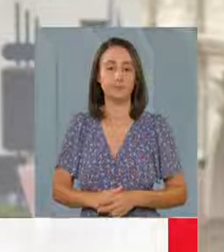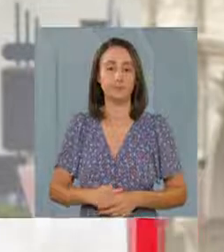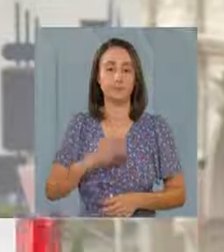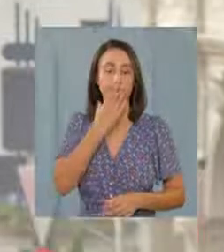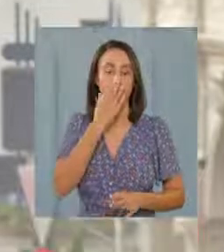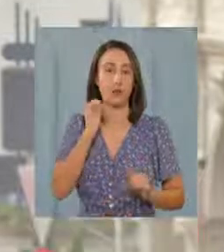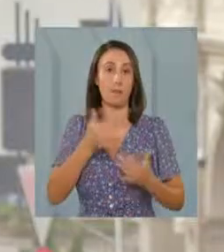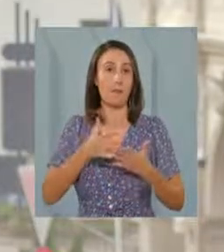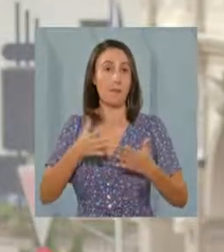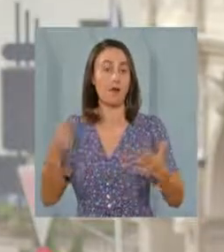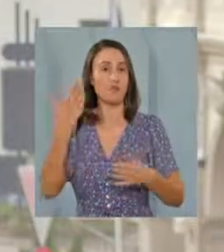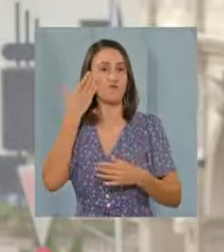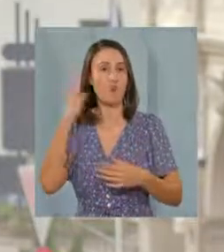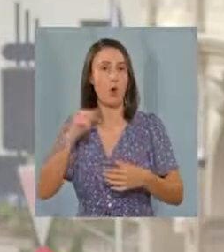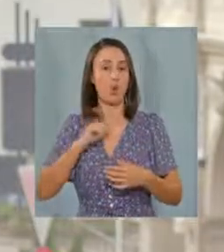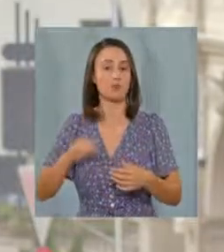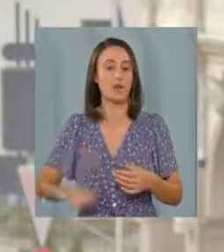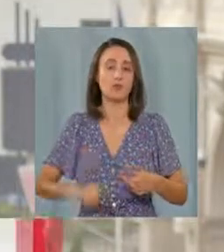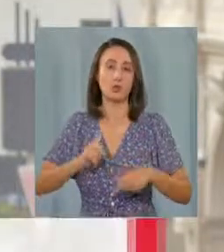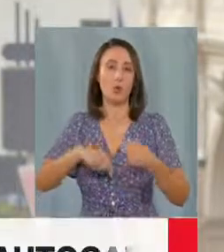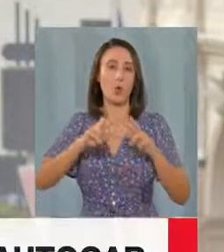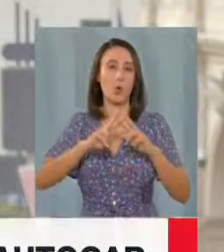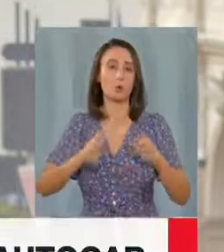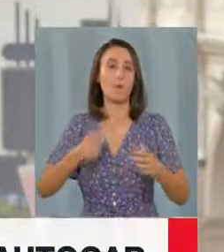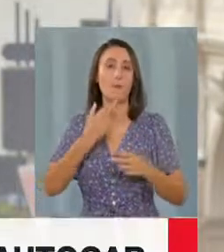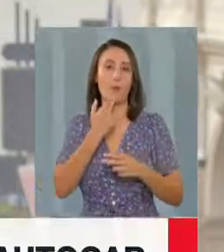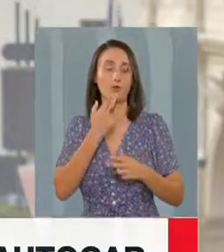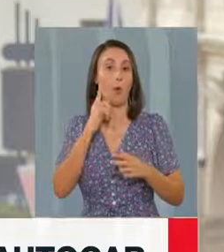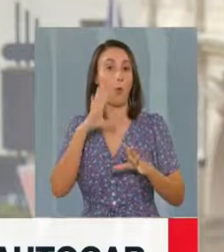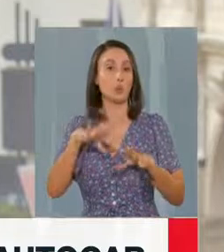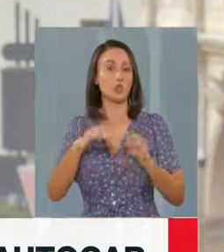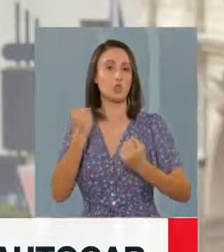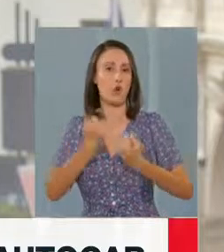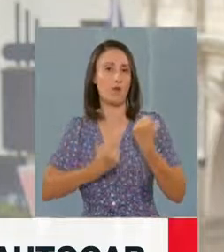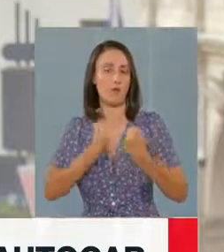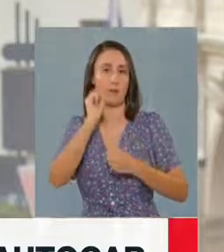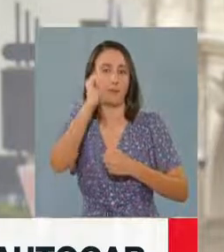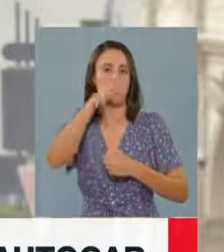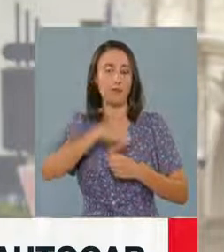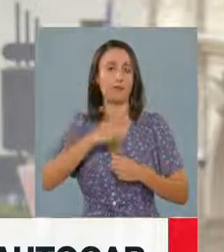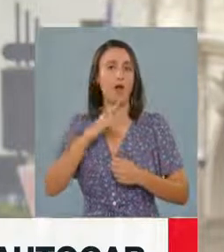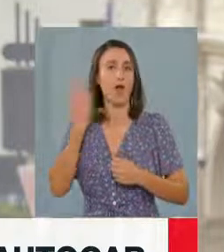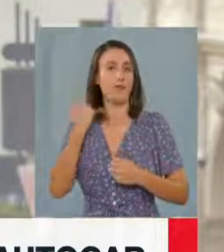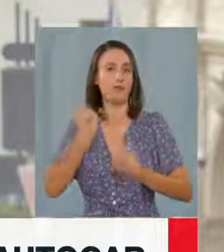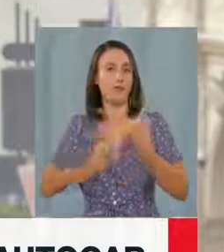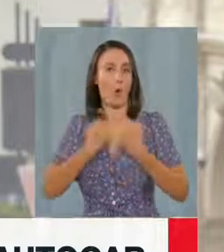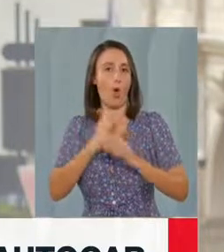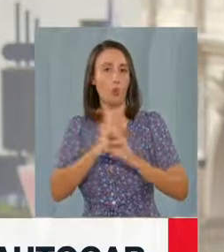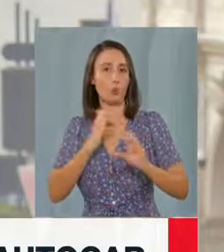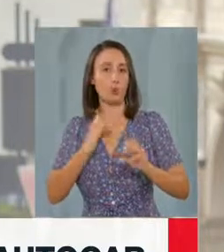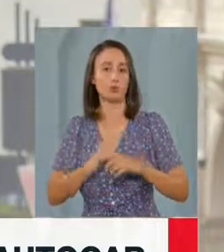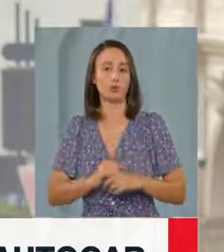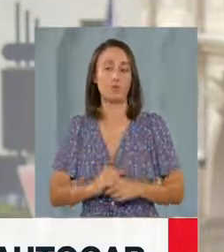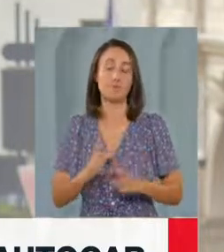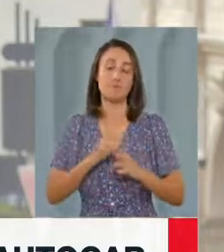Tragedie de proporții evitată în Constanța. În urma unui control, polițiști au descoperit un șofer beat care se afla la volanul unui autobuz. Mai